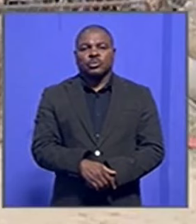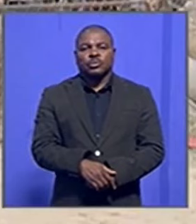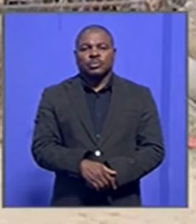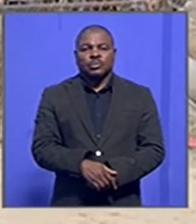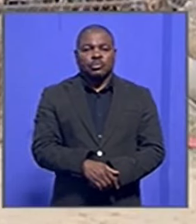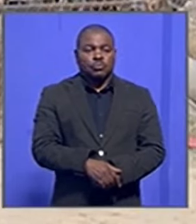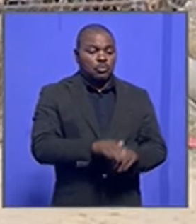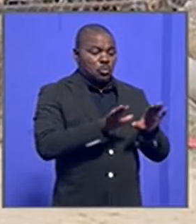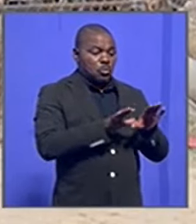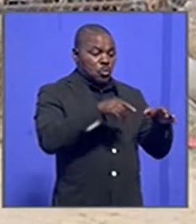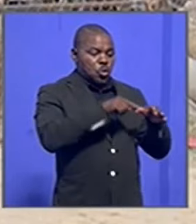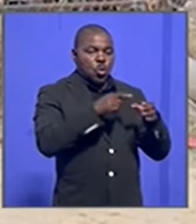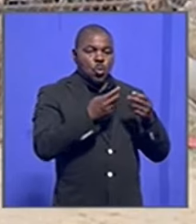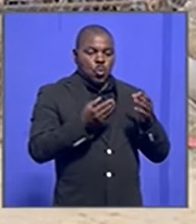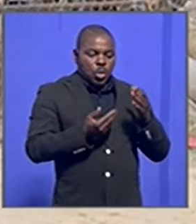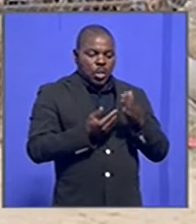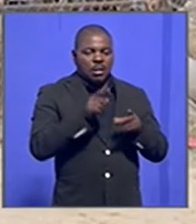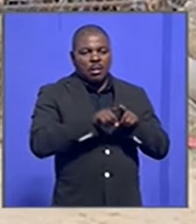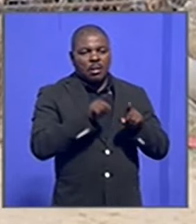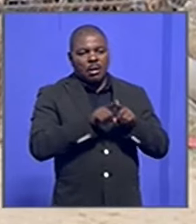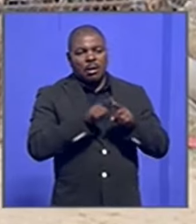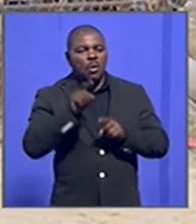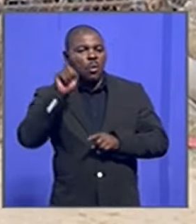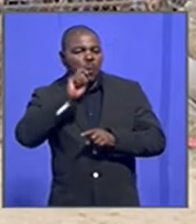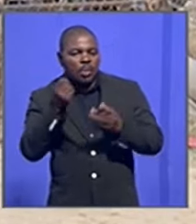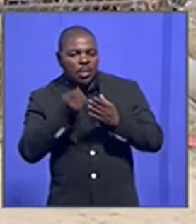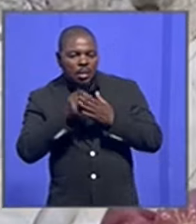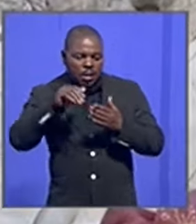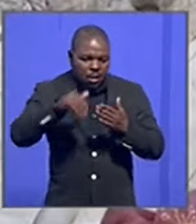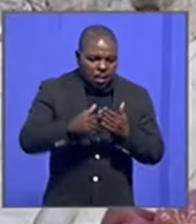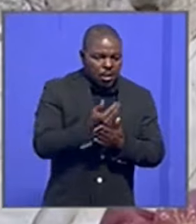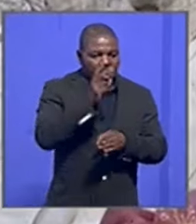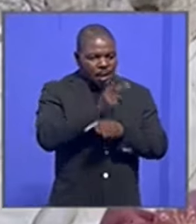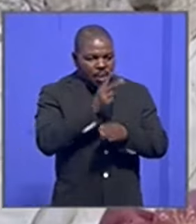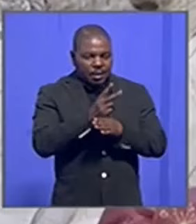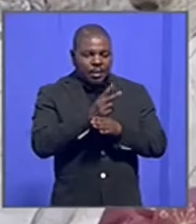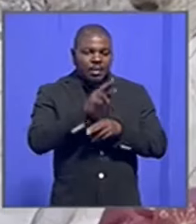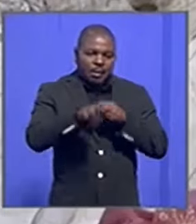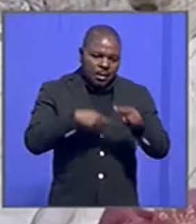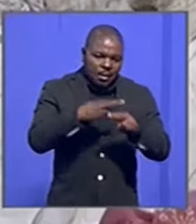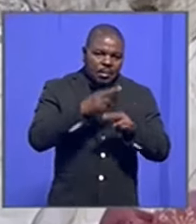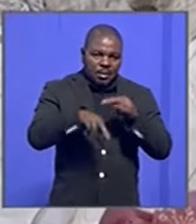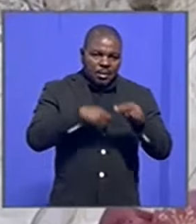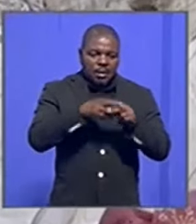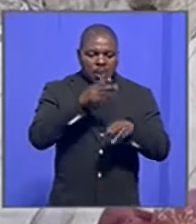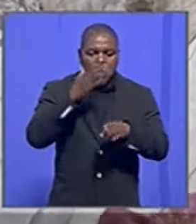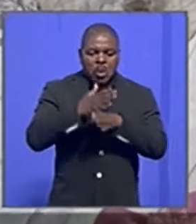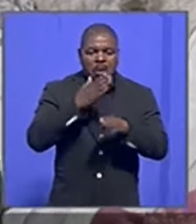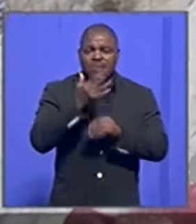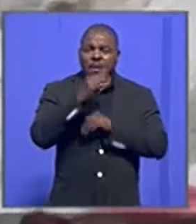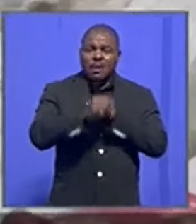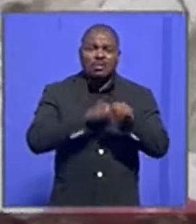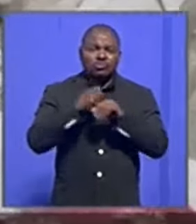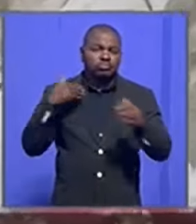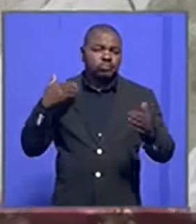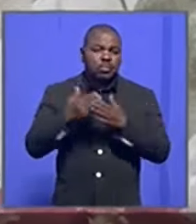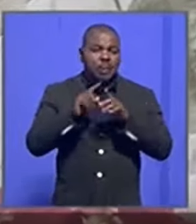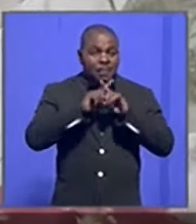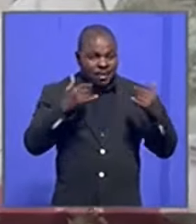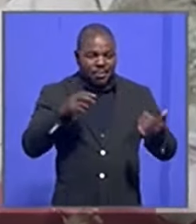Setlamo seno se se ntšhafatsang dilwana tse di latlhilweng gore di dirisiwe gape se ntse se dira dingwaga di le tlhano fela se